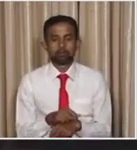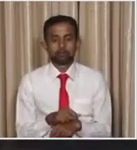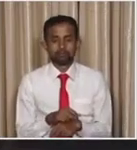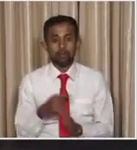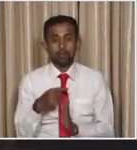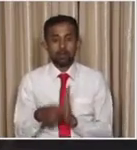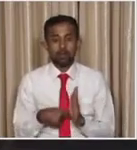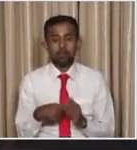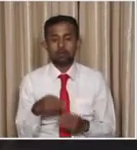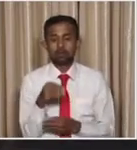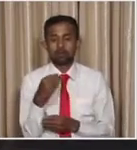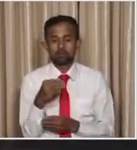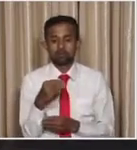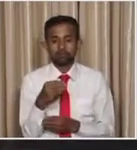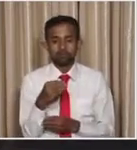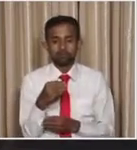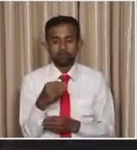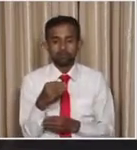රටේ ණය